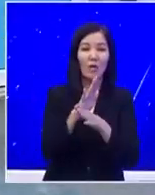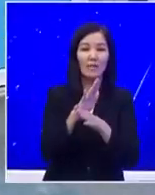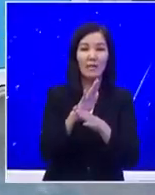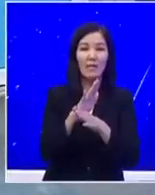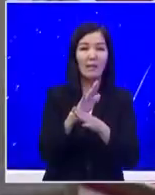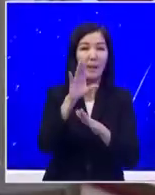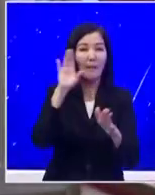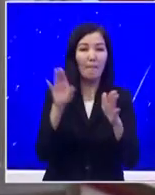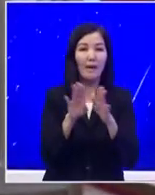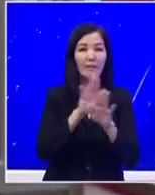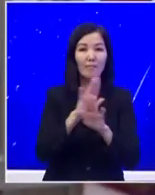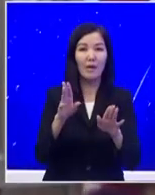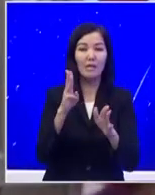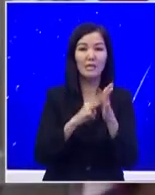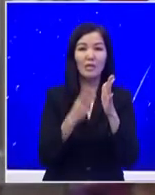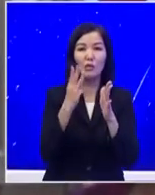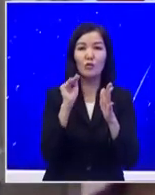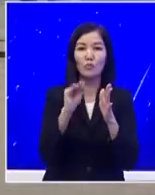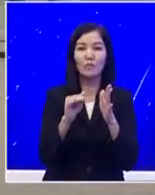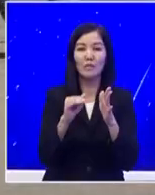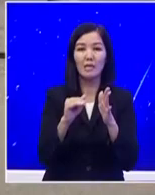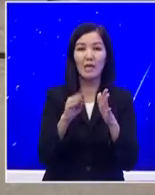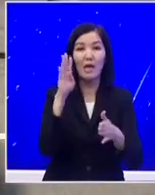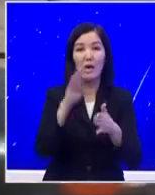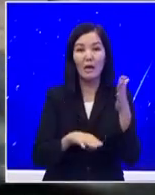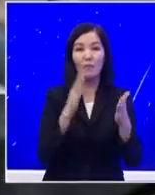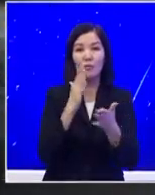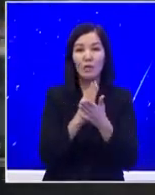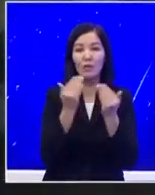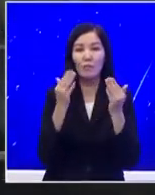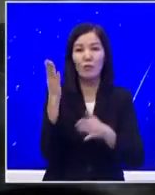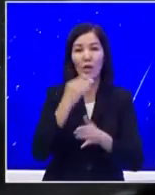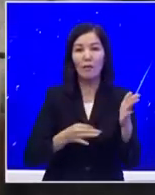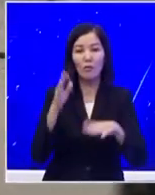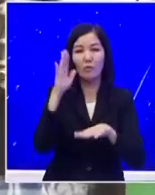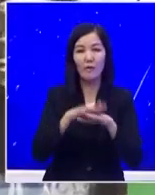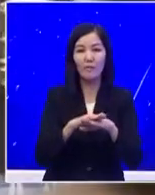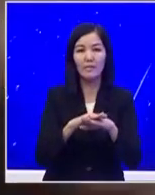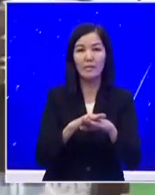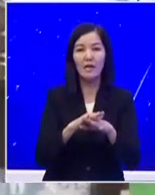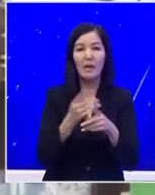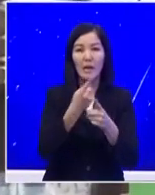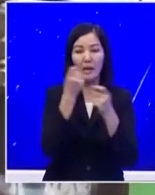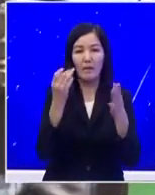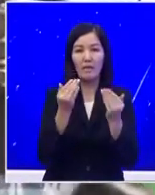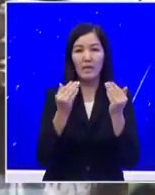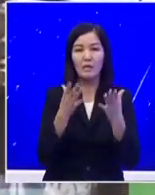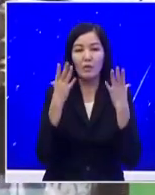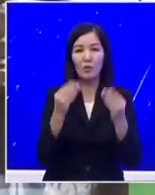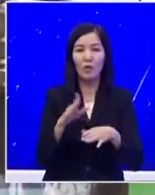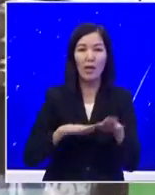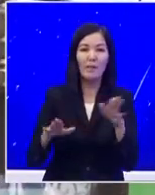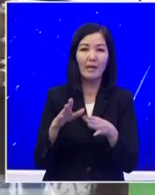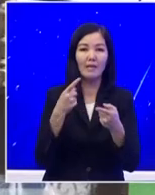бұзған азаматтарға 83 мың теңге көлемінде айыппұл салынады. Бұл туралы Алматы облысы әкімінің баспасөз қызметі хабарлады. Қазіргі